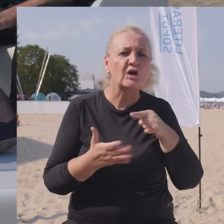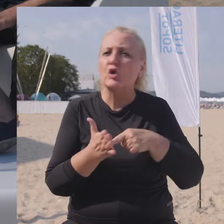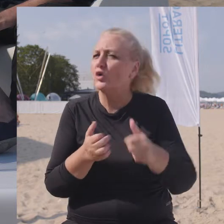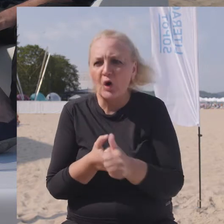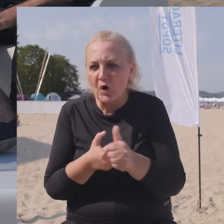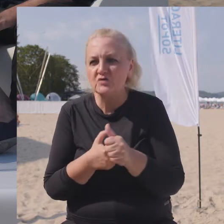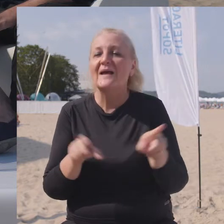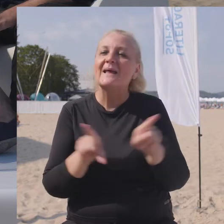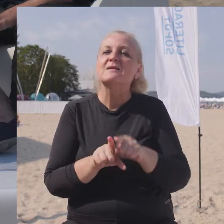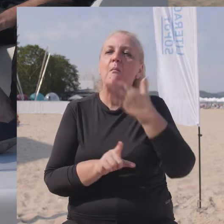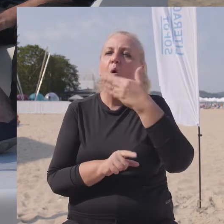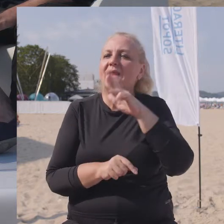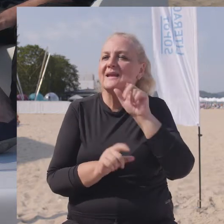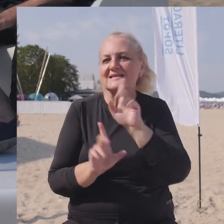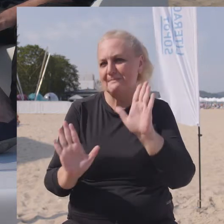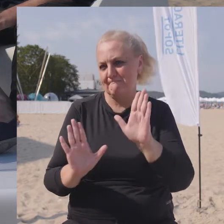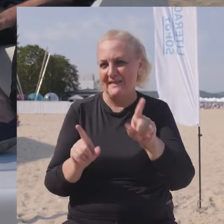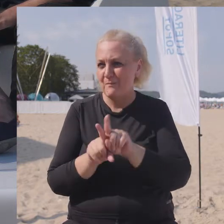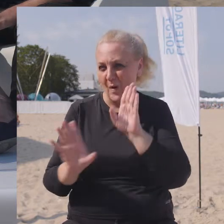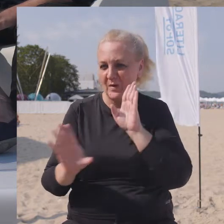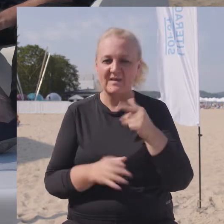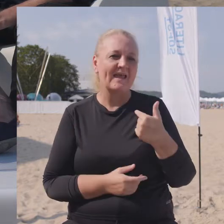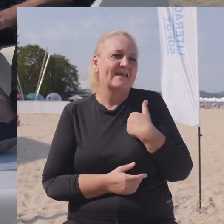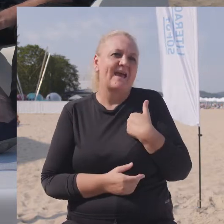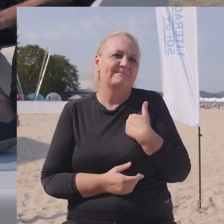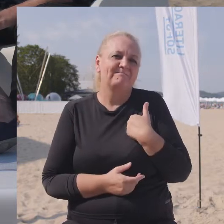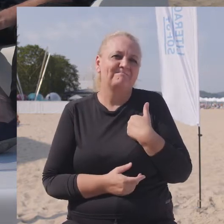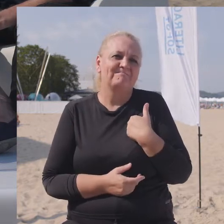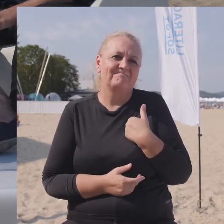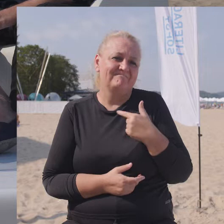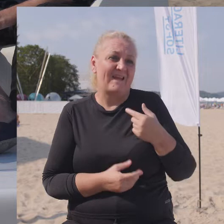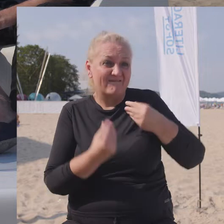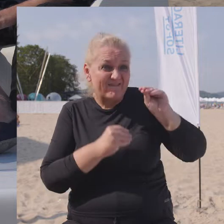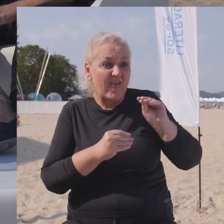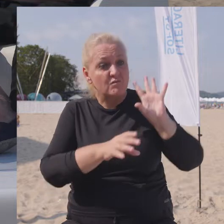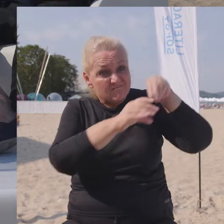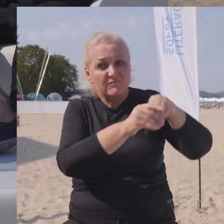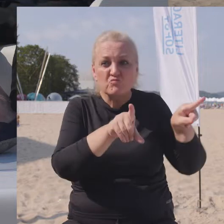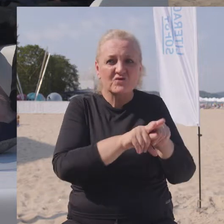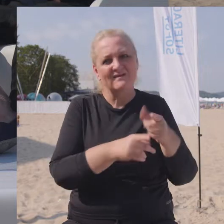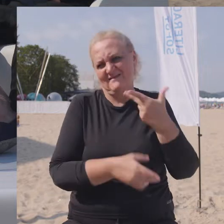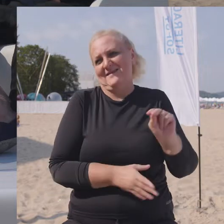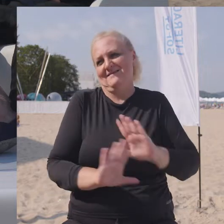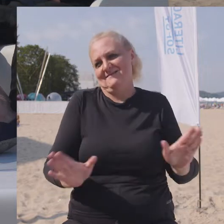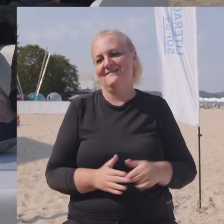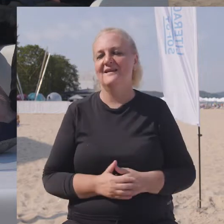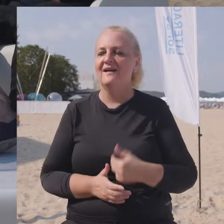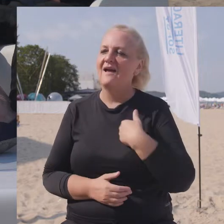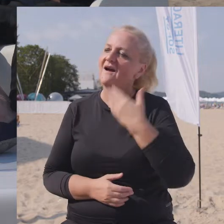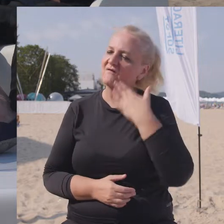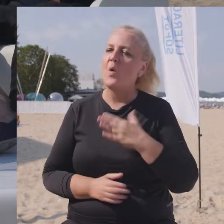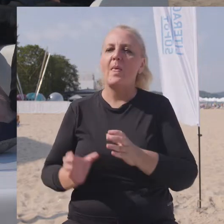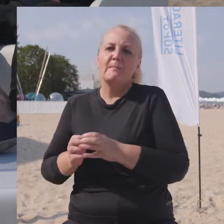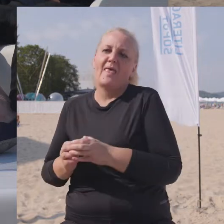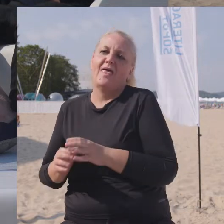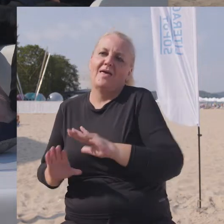jest właśnie jak z tym modernizmem. Ja po prostu w ogóle nie jestem z tej większości, no i tyle. Ja uważam, że zawsze lepiej być w